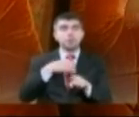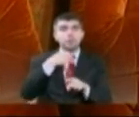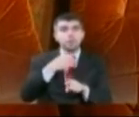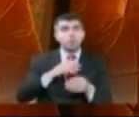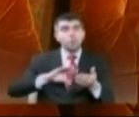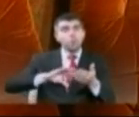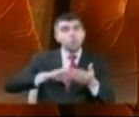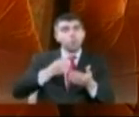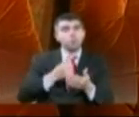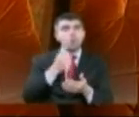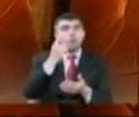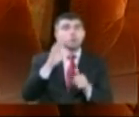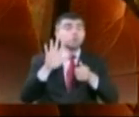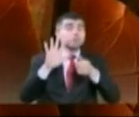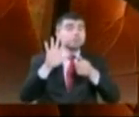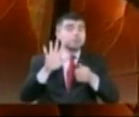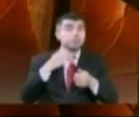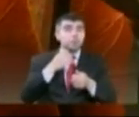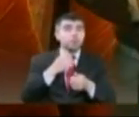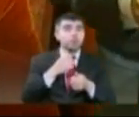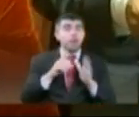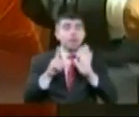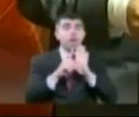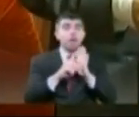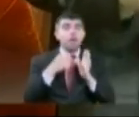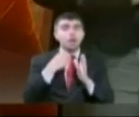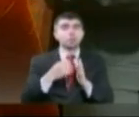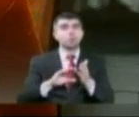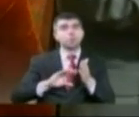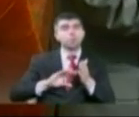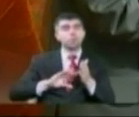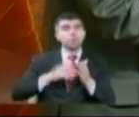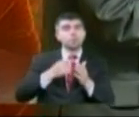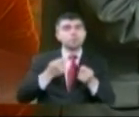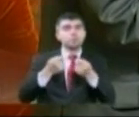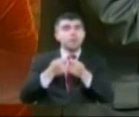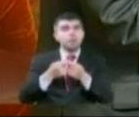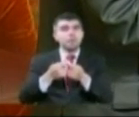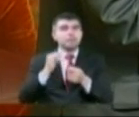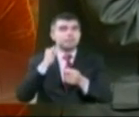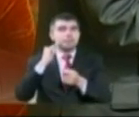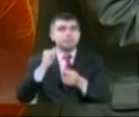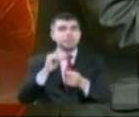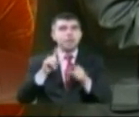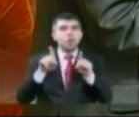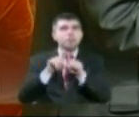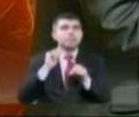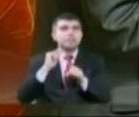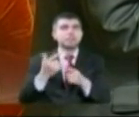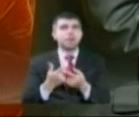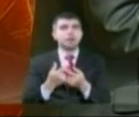في المادة 61 من مدونات الأوقاف، ويعني المراسم التطبيقية لها، القرار